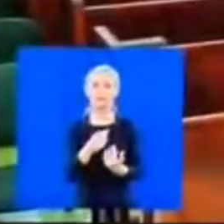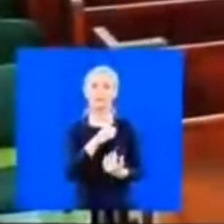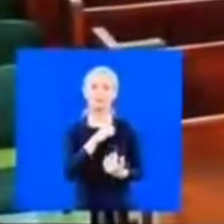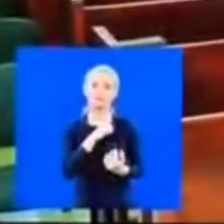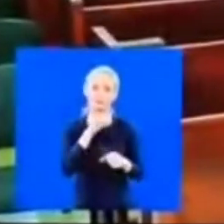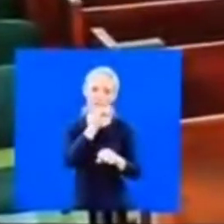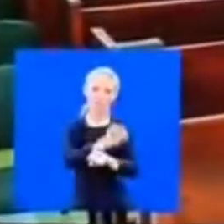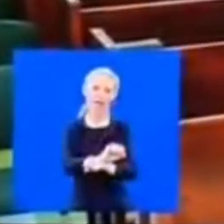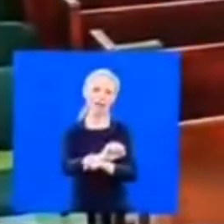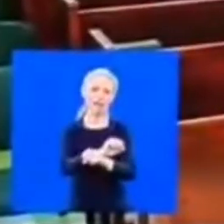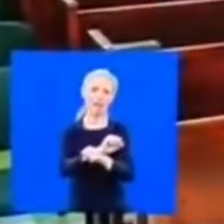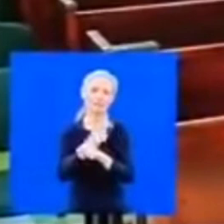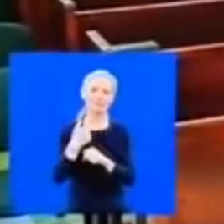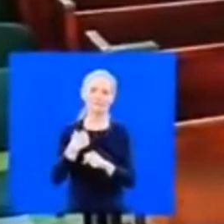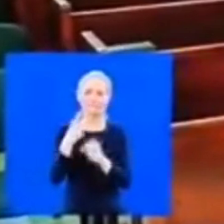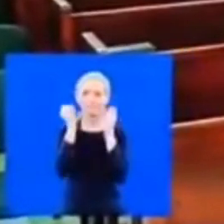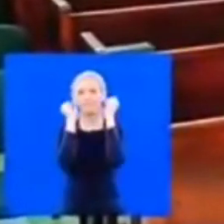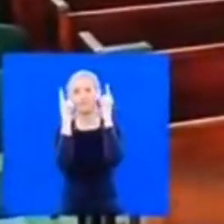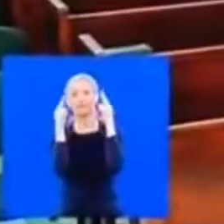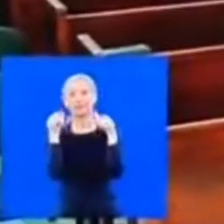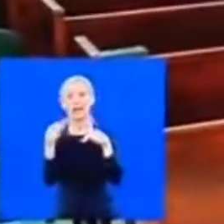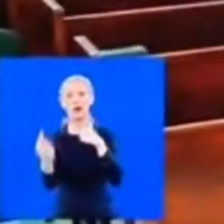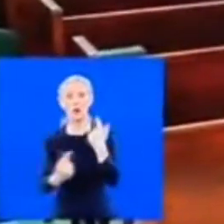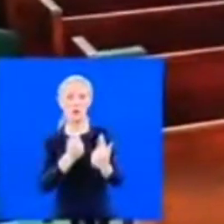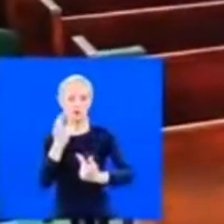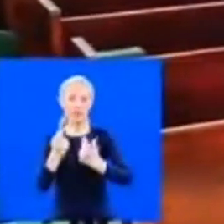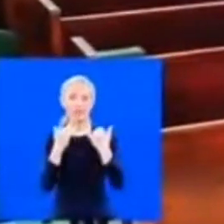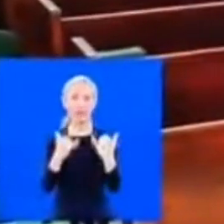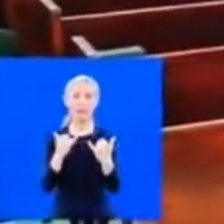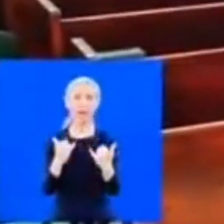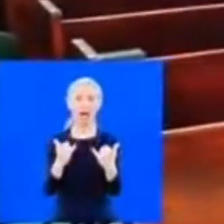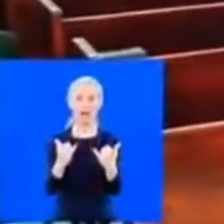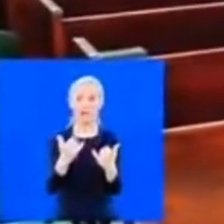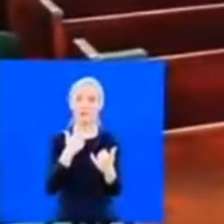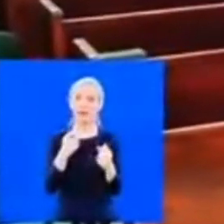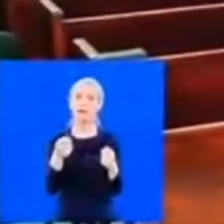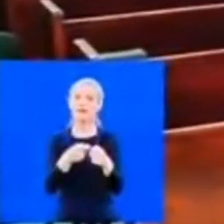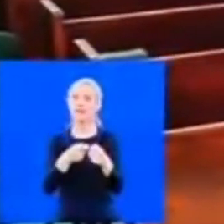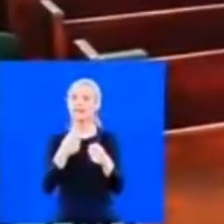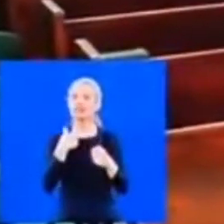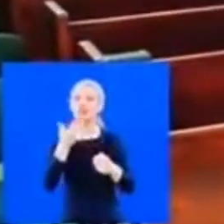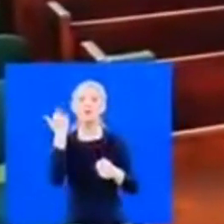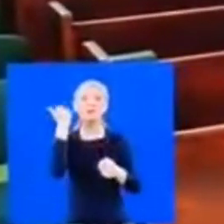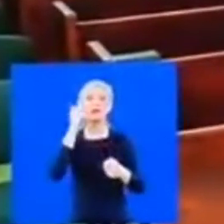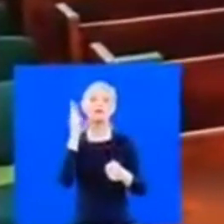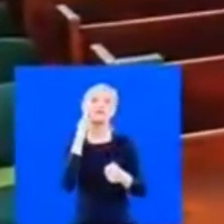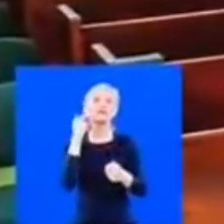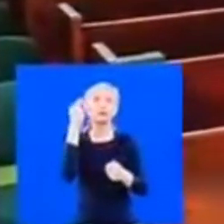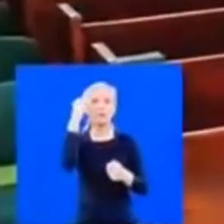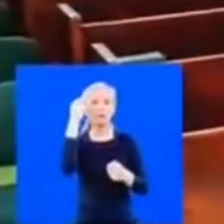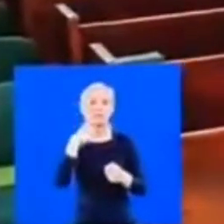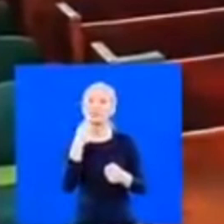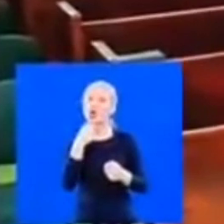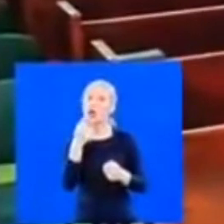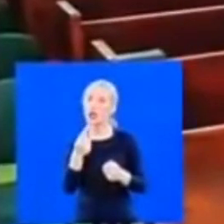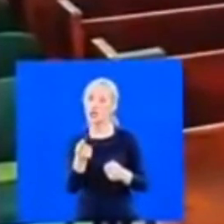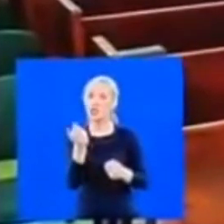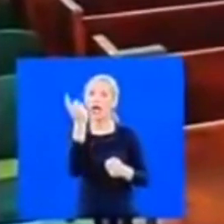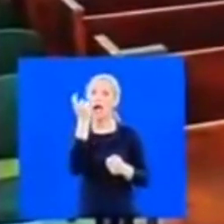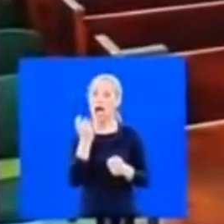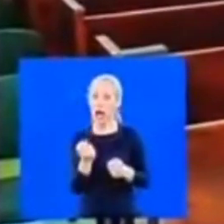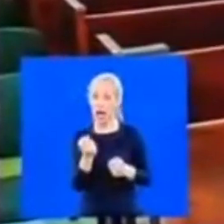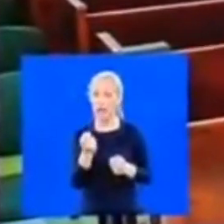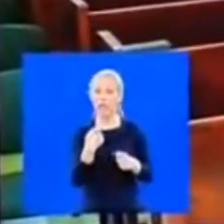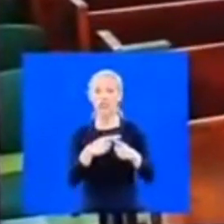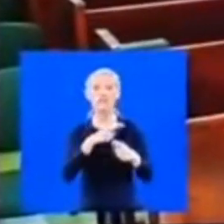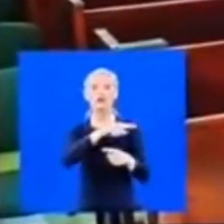To je pomalo ironija za naše današnje uvjete, nema veze s onim što je tada biskup mislio reći, ali evo vidimo